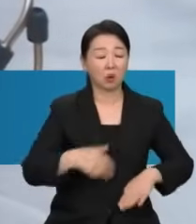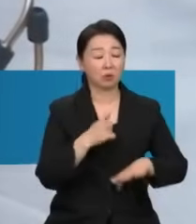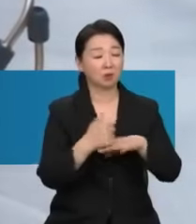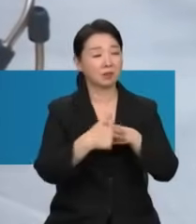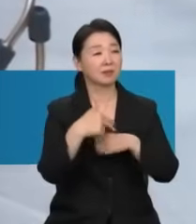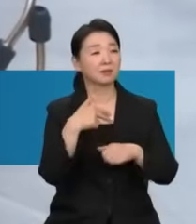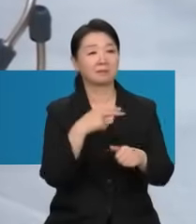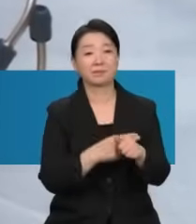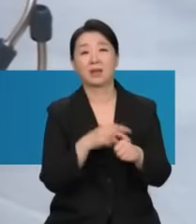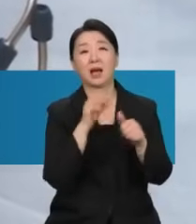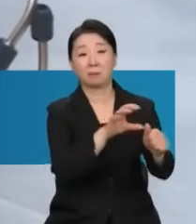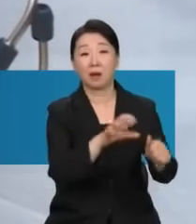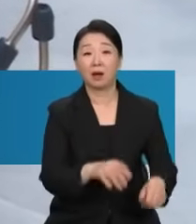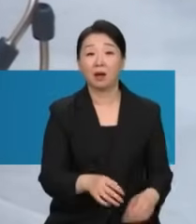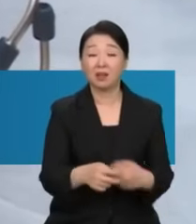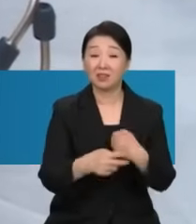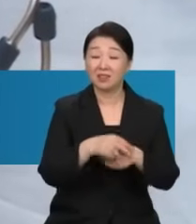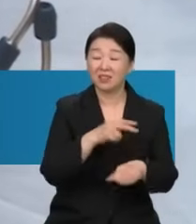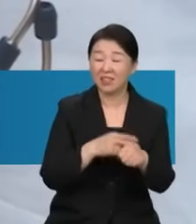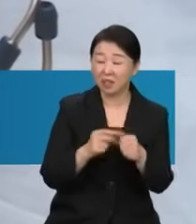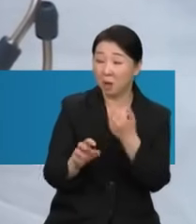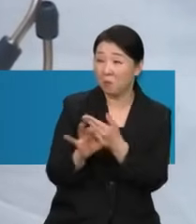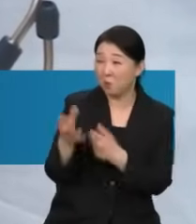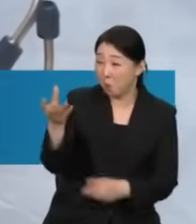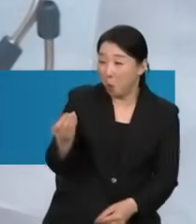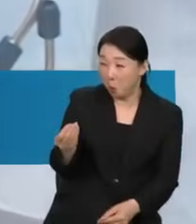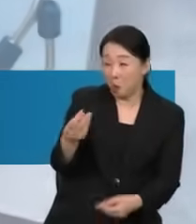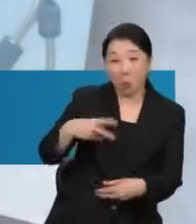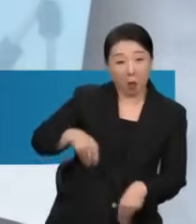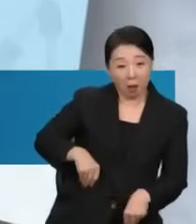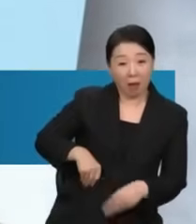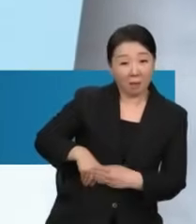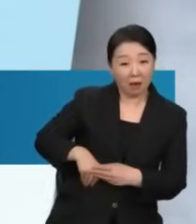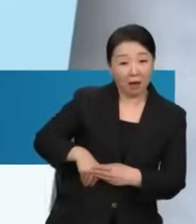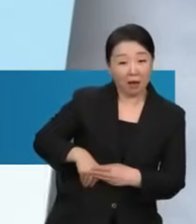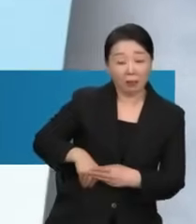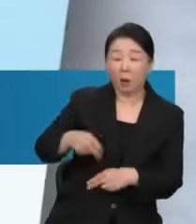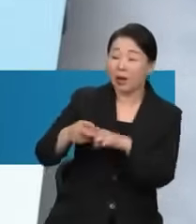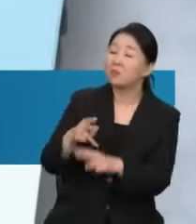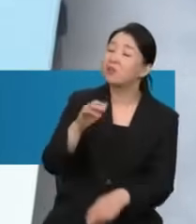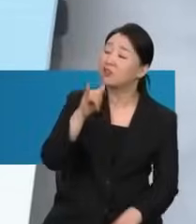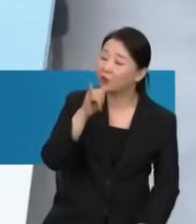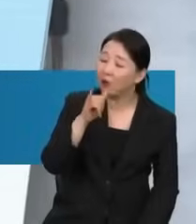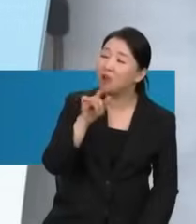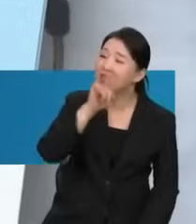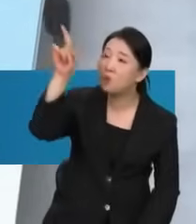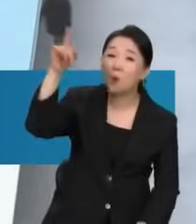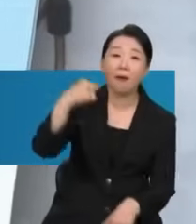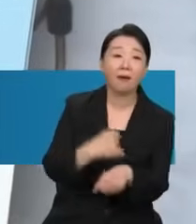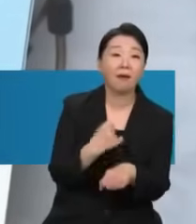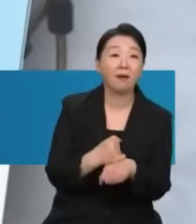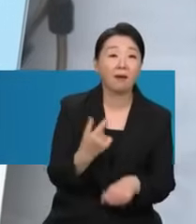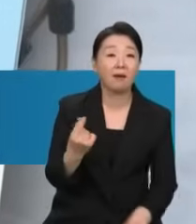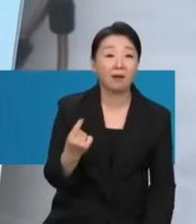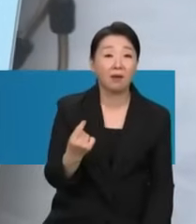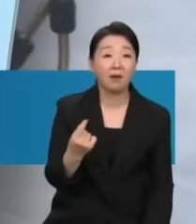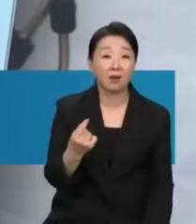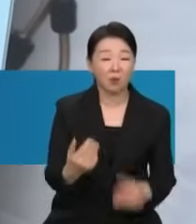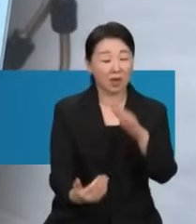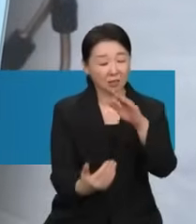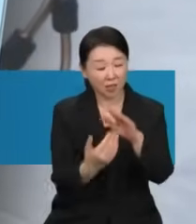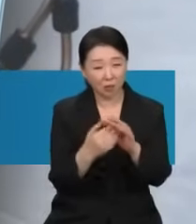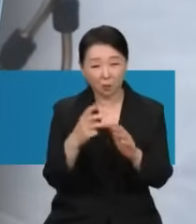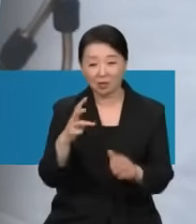압박했습니다. 의사들이 불법 리베이트를 받았거나 부당하게 갑질을 한 사례가 있으면 신고하라며 최대 30억